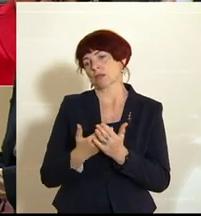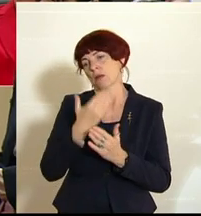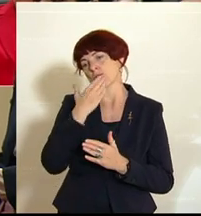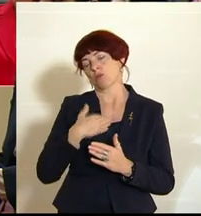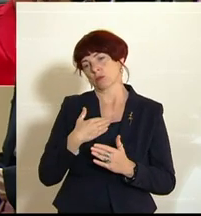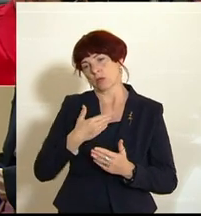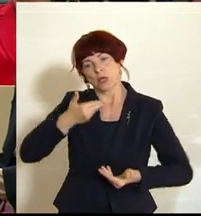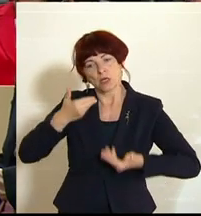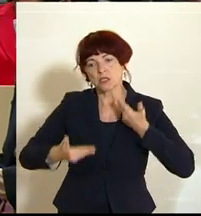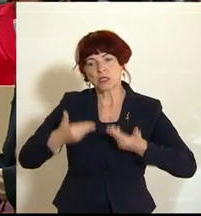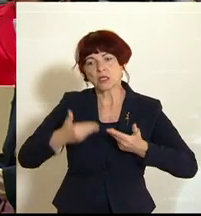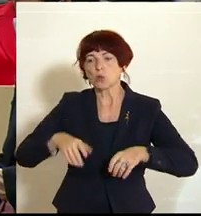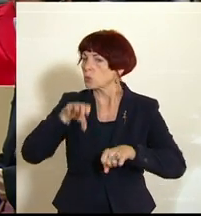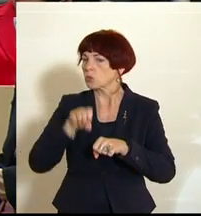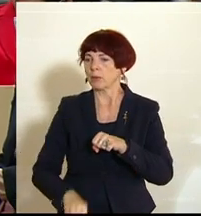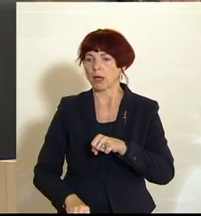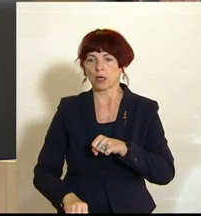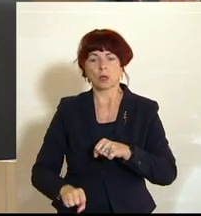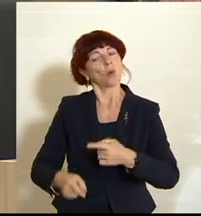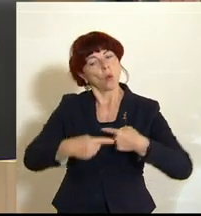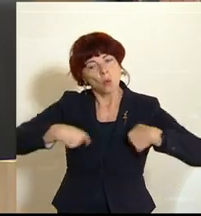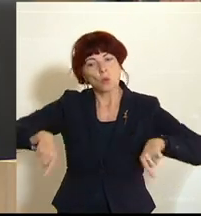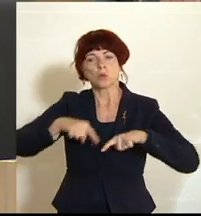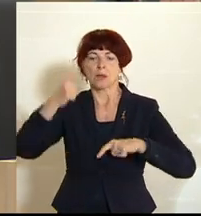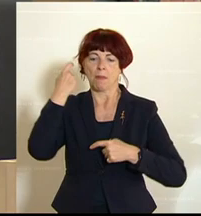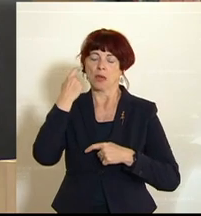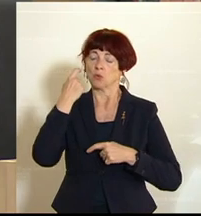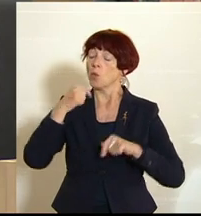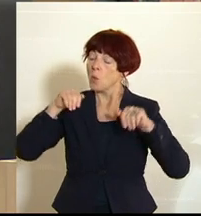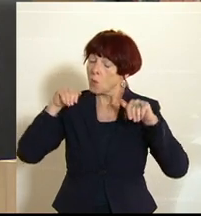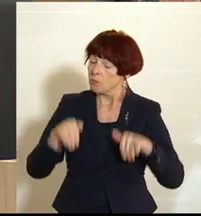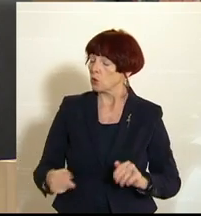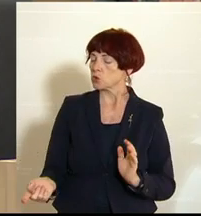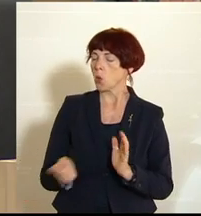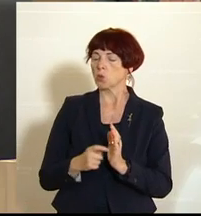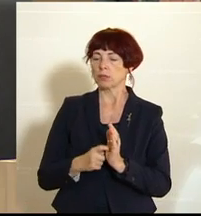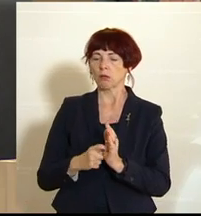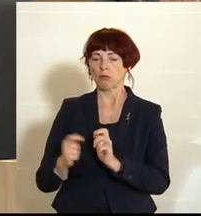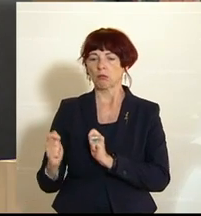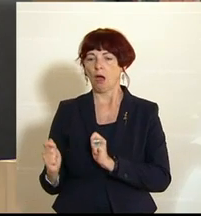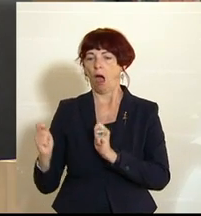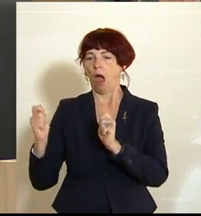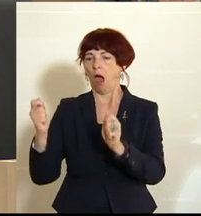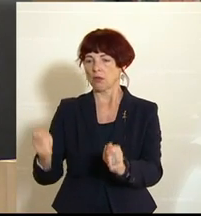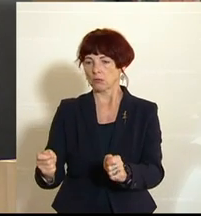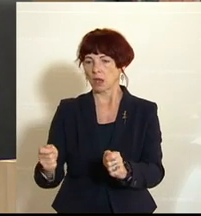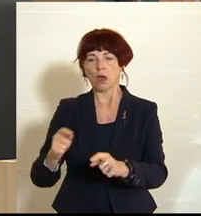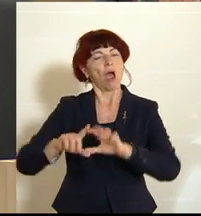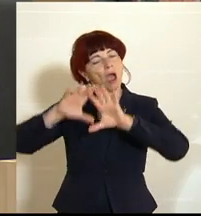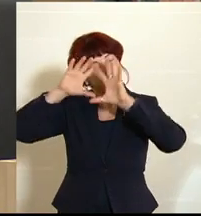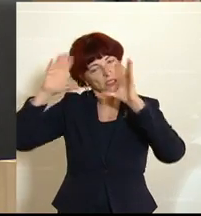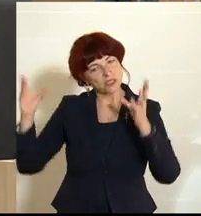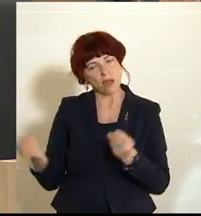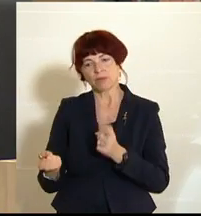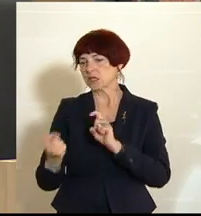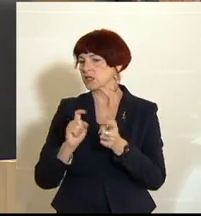der Auffassung, dass es unbedingt notwendig ist, diesen Antrag jetzt und die gesamte